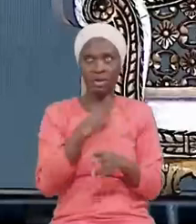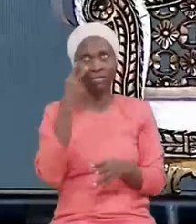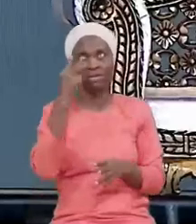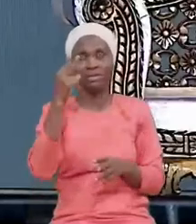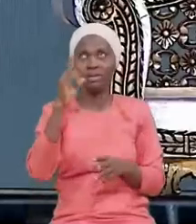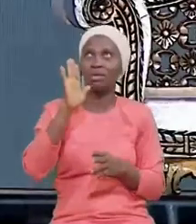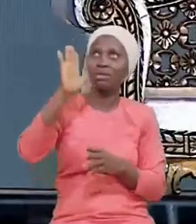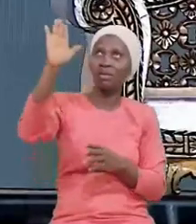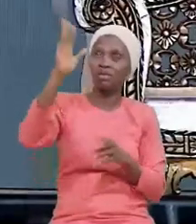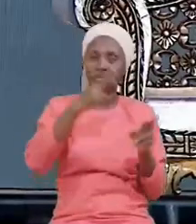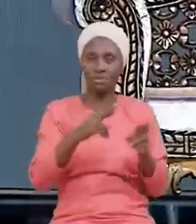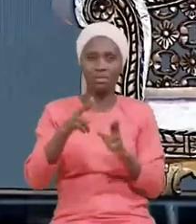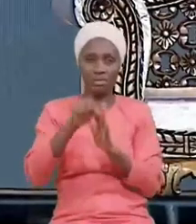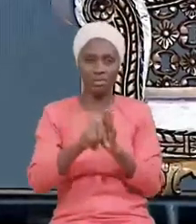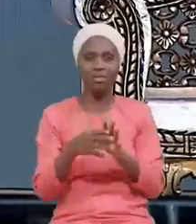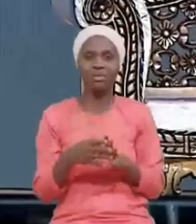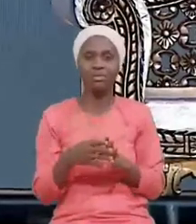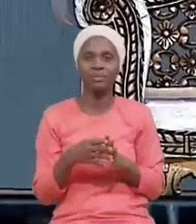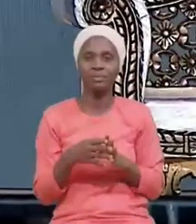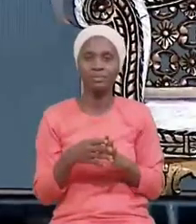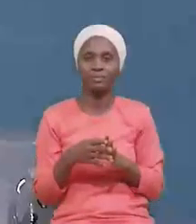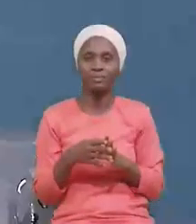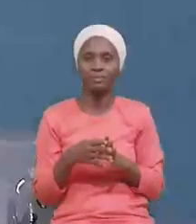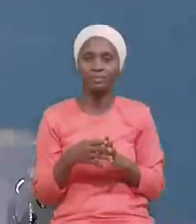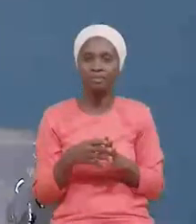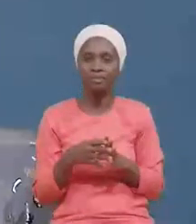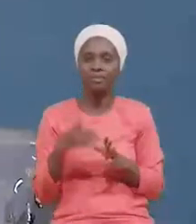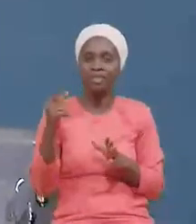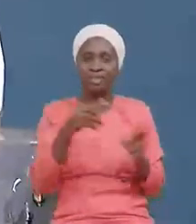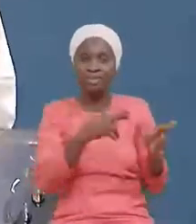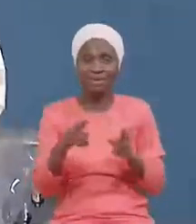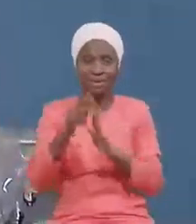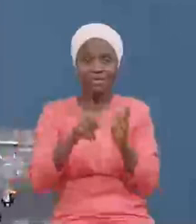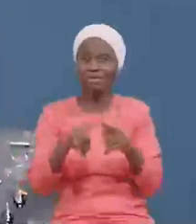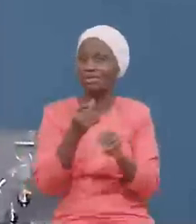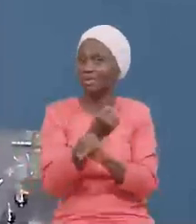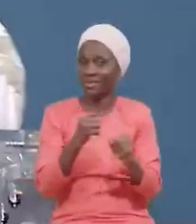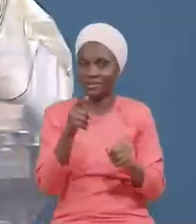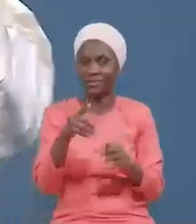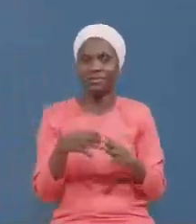Contemplez-le pour voir combien il est prêt. Il est prêt à vous sauver.